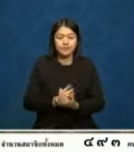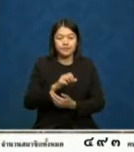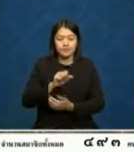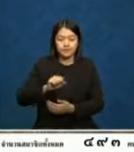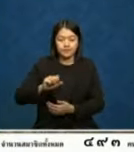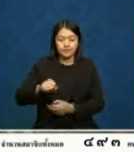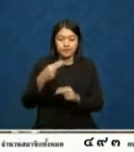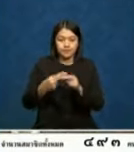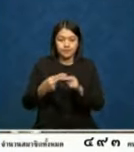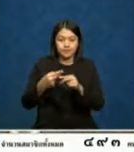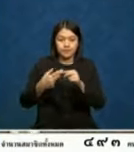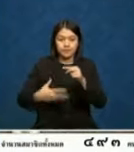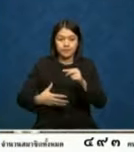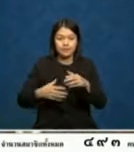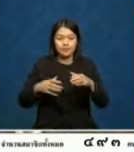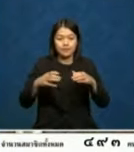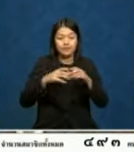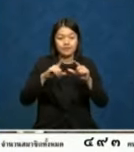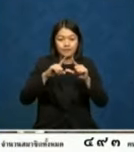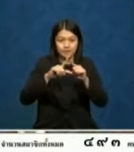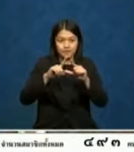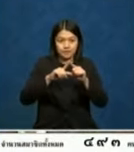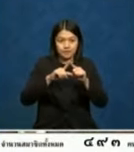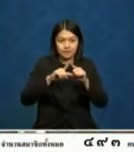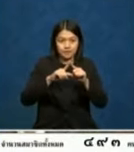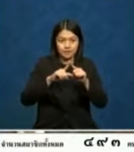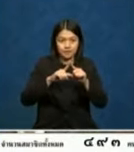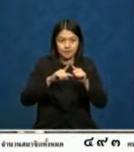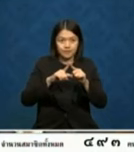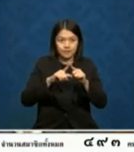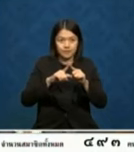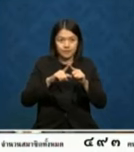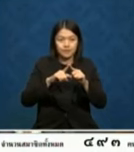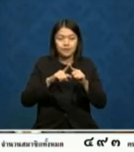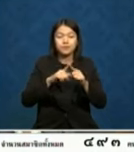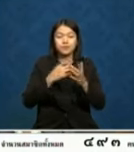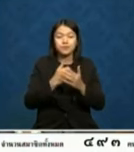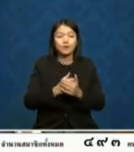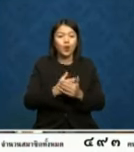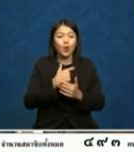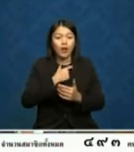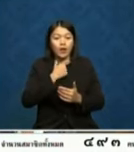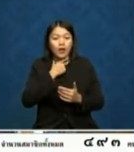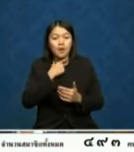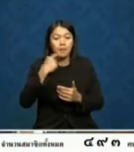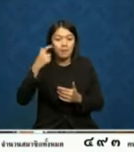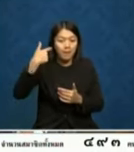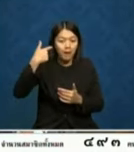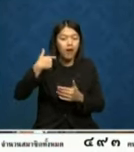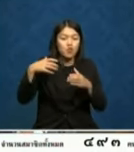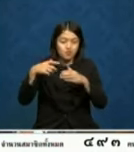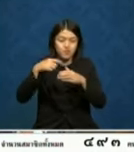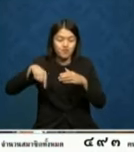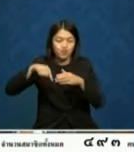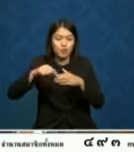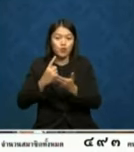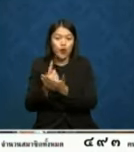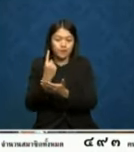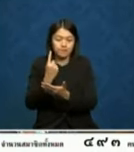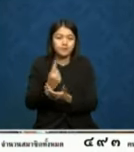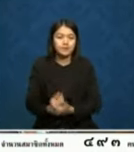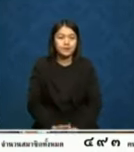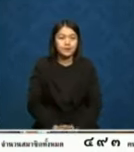ราษฎรแบบบัญชีรายชื่อพรรคประชาชนสัดส่วนเครือข่ายชาติพัธุ์และชนเผ่าพุ้นเมืองครับขอสไลด์ด้วยนะครับท่านประธานครับผม